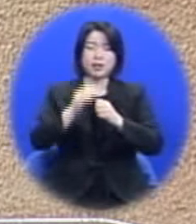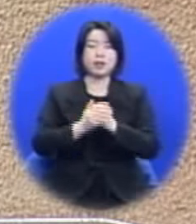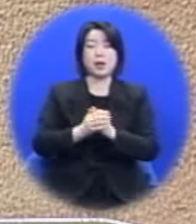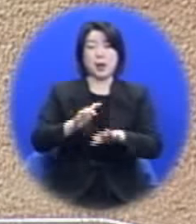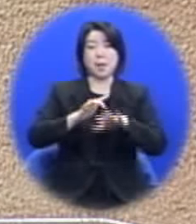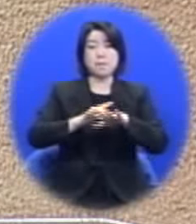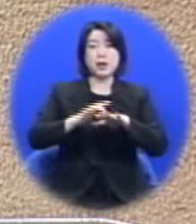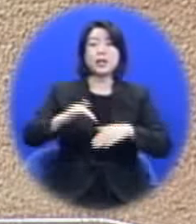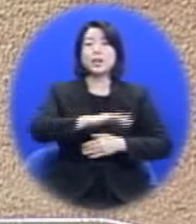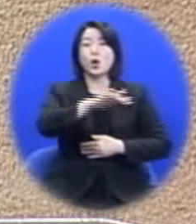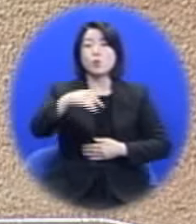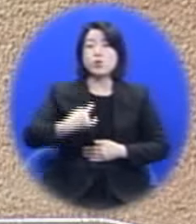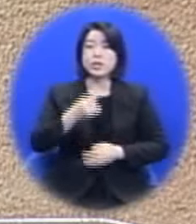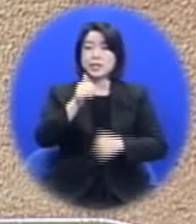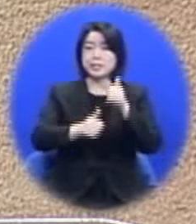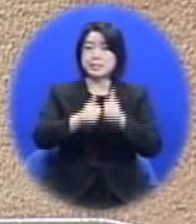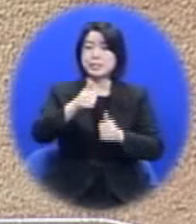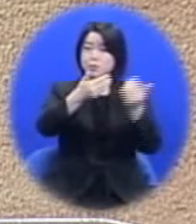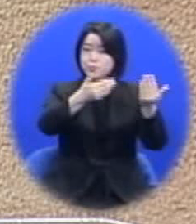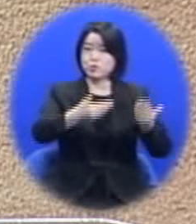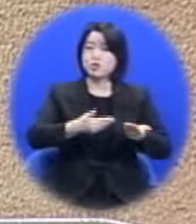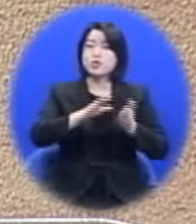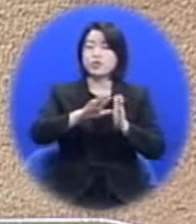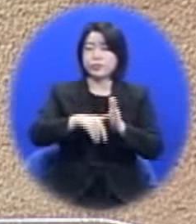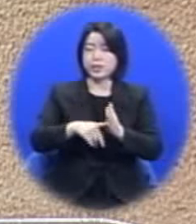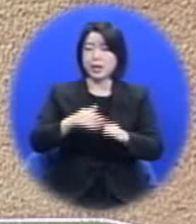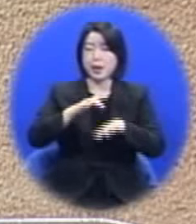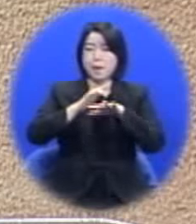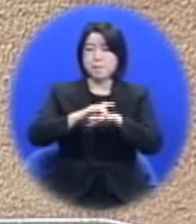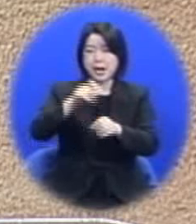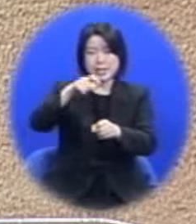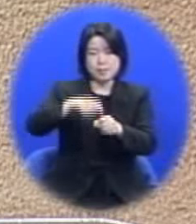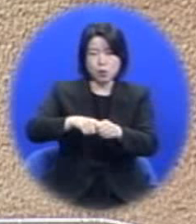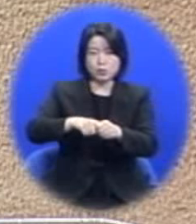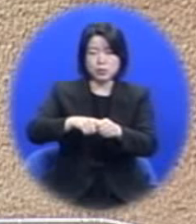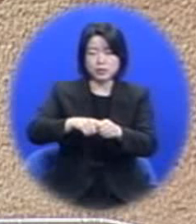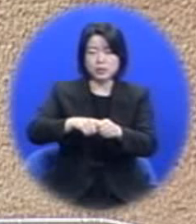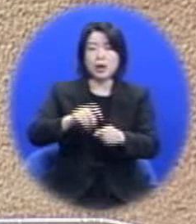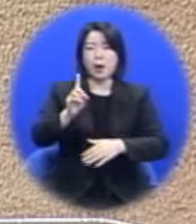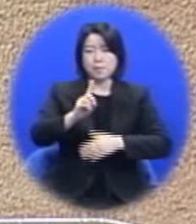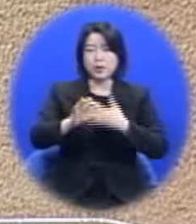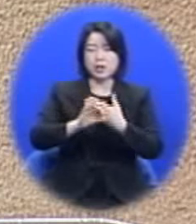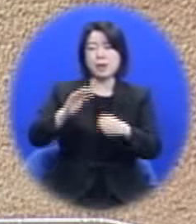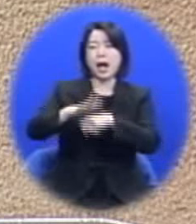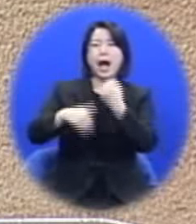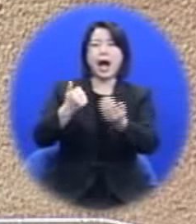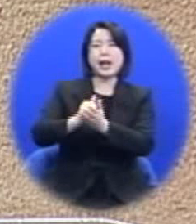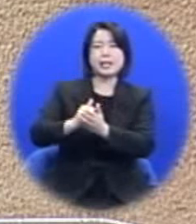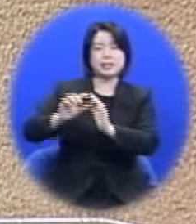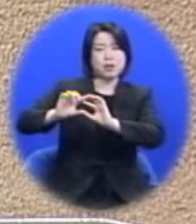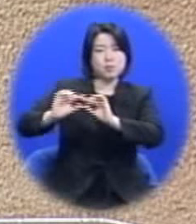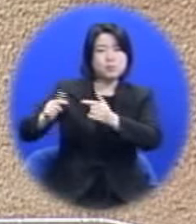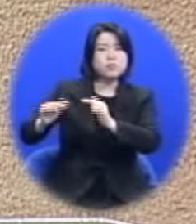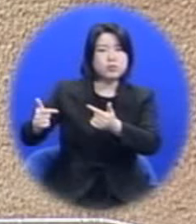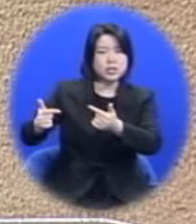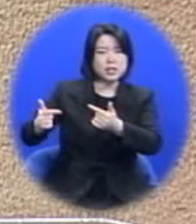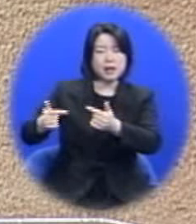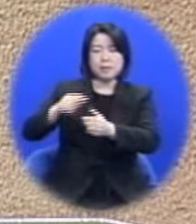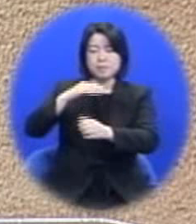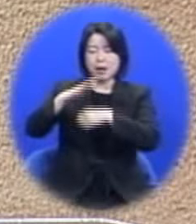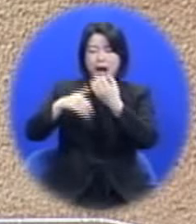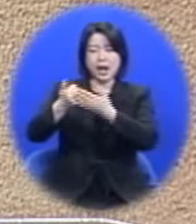우리에게 시험을 주면서 마귀가 목적하고 있는 것은 하나님 부인하라. 하나님 욕해라 하는